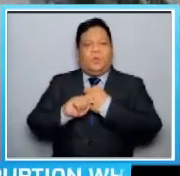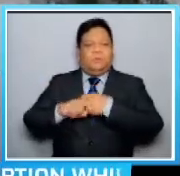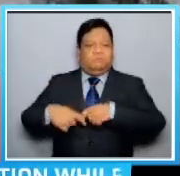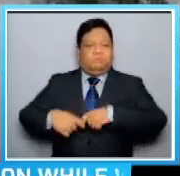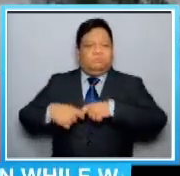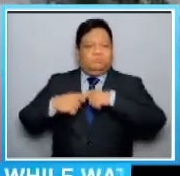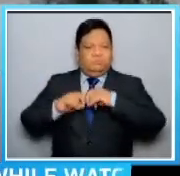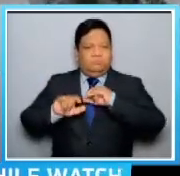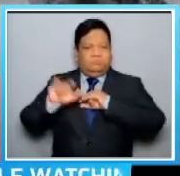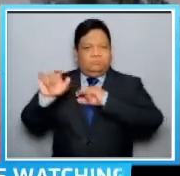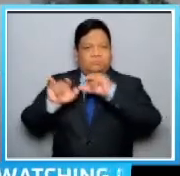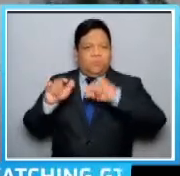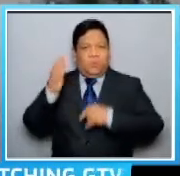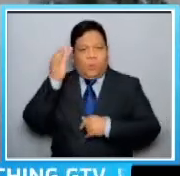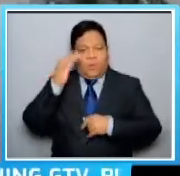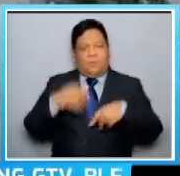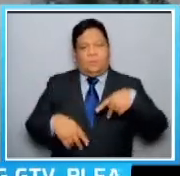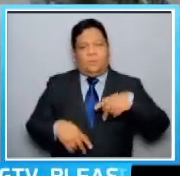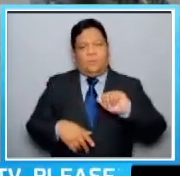PAGASA.